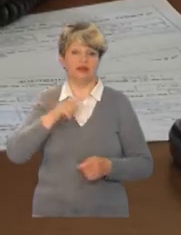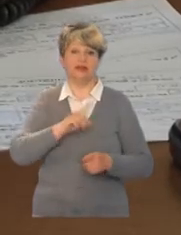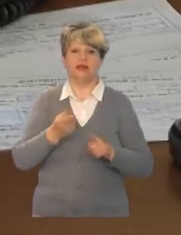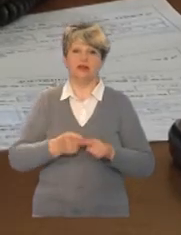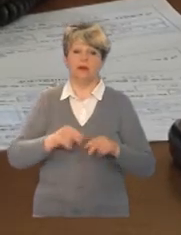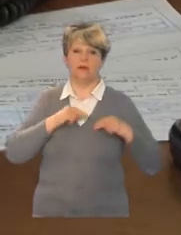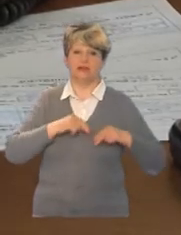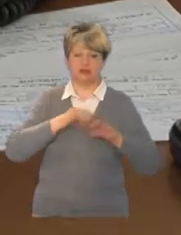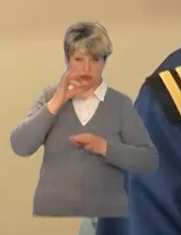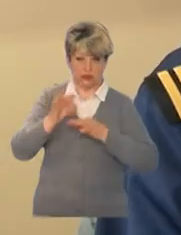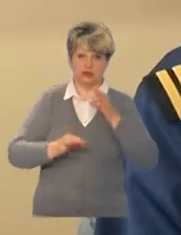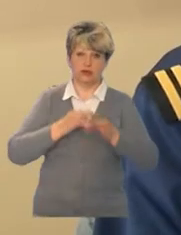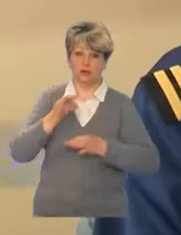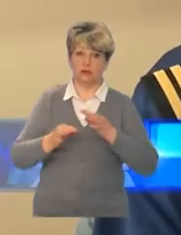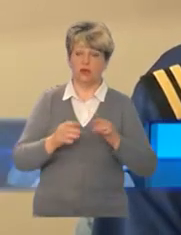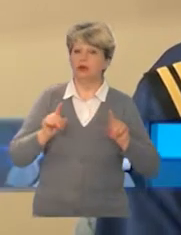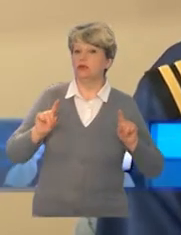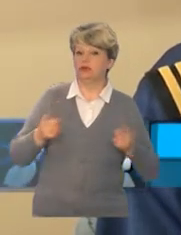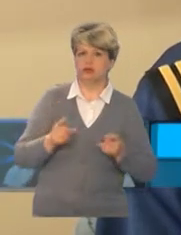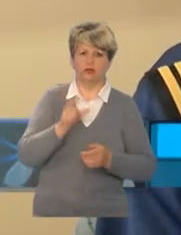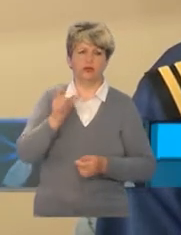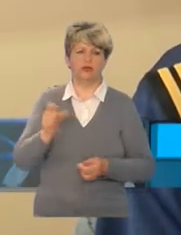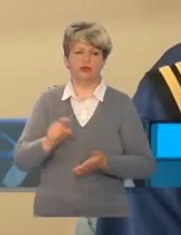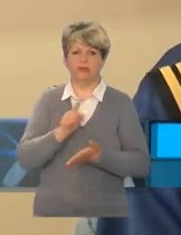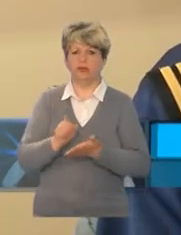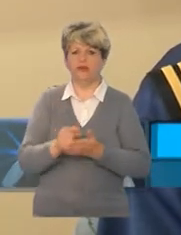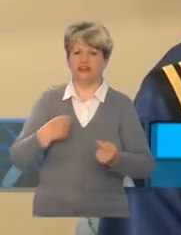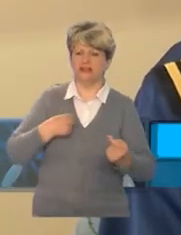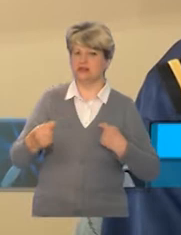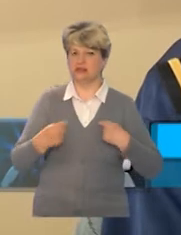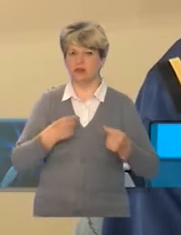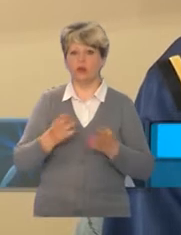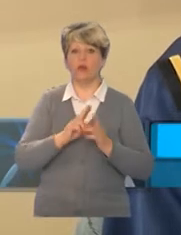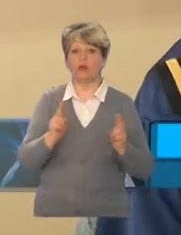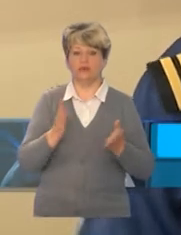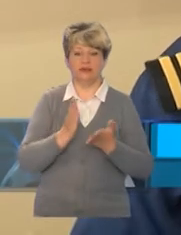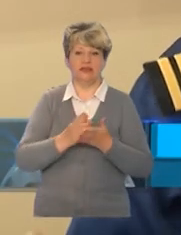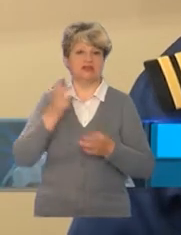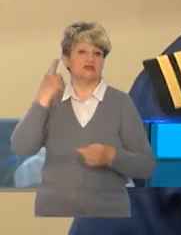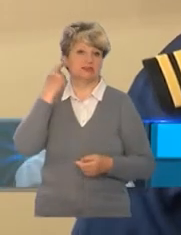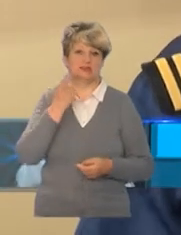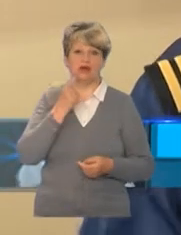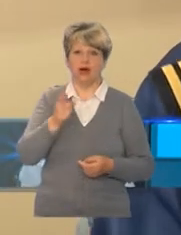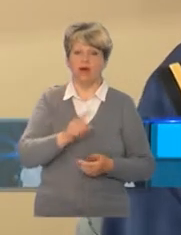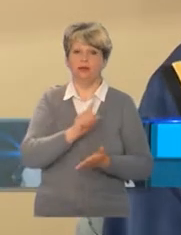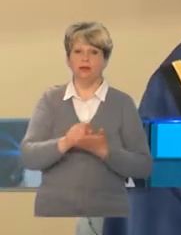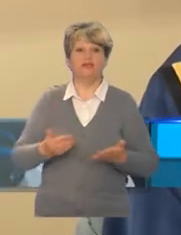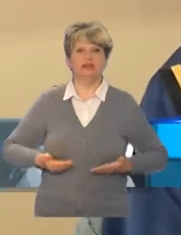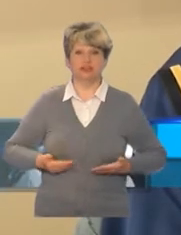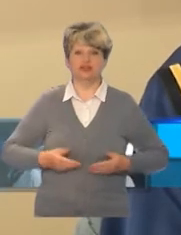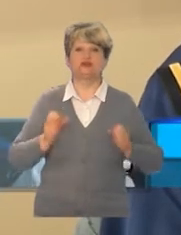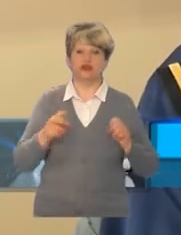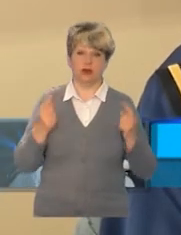працює цілодобово. Чому люди повинні страждати, в яких є вада? Вони ж повинні жити так, як і всі звичайні